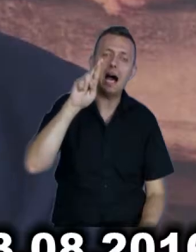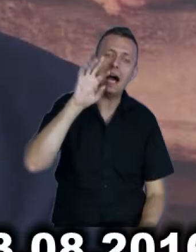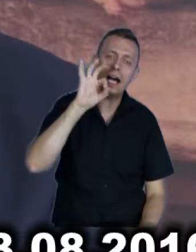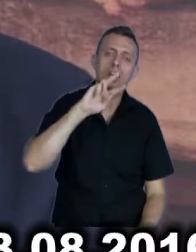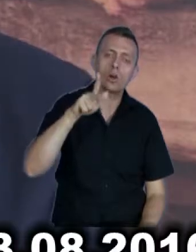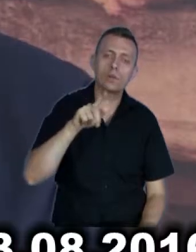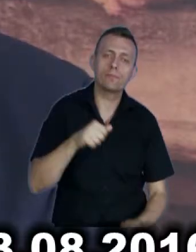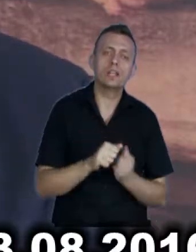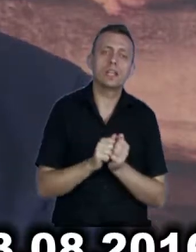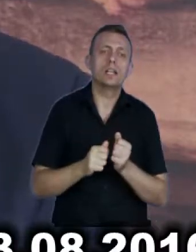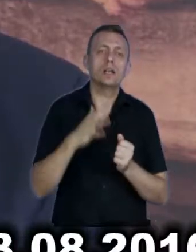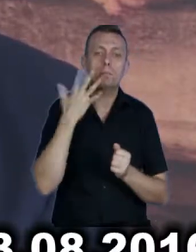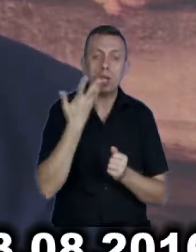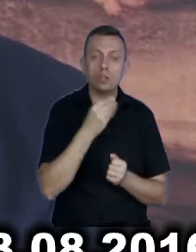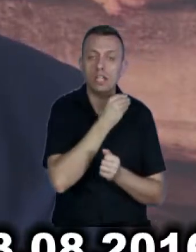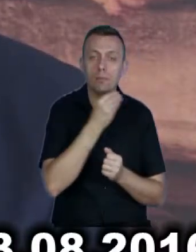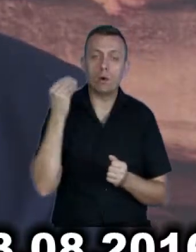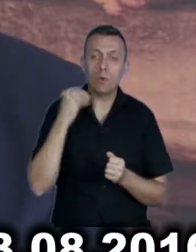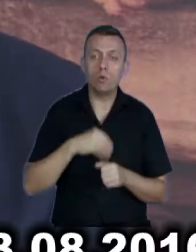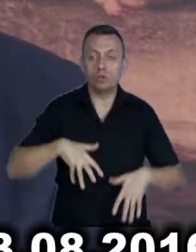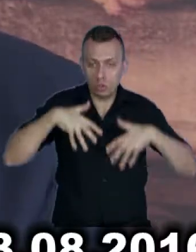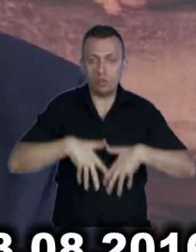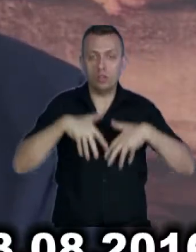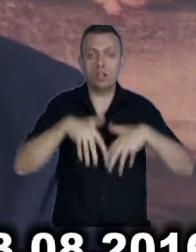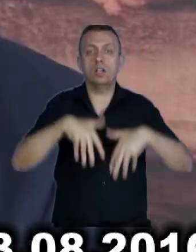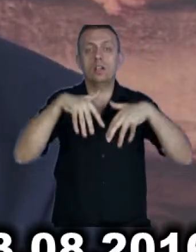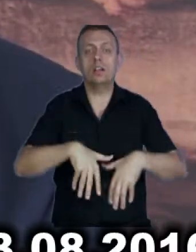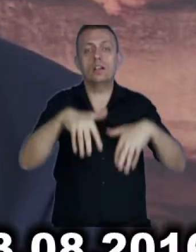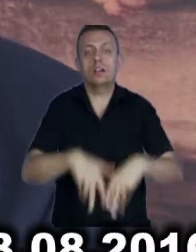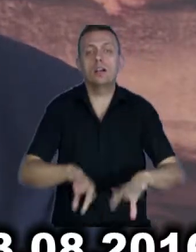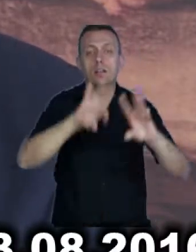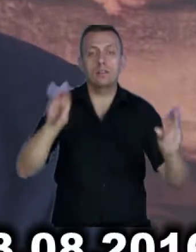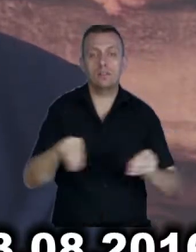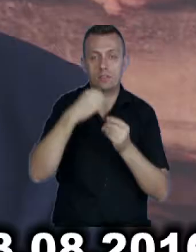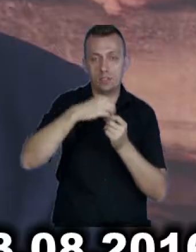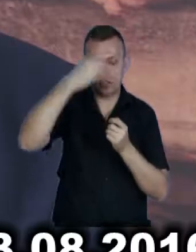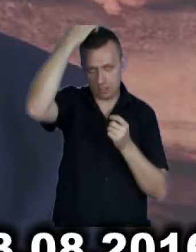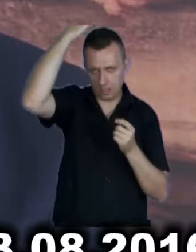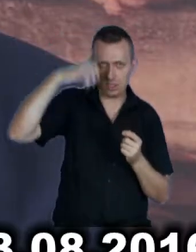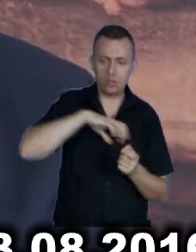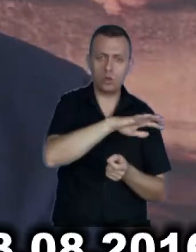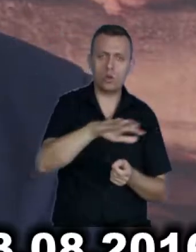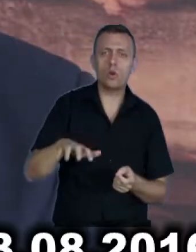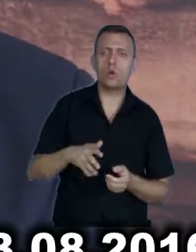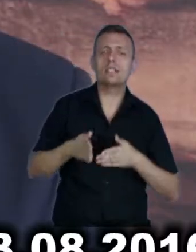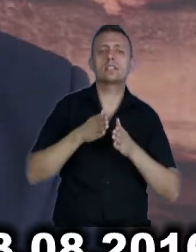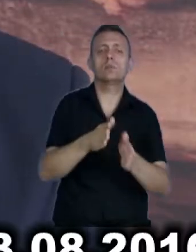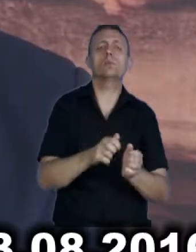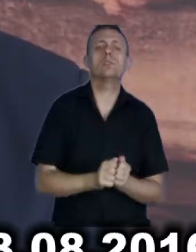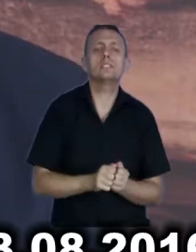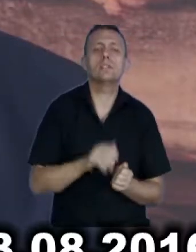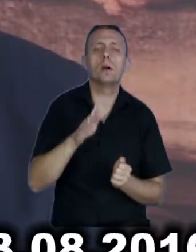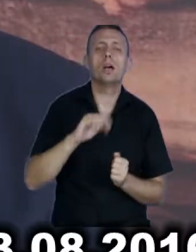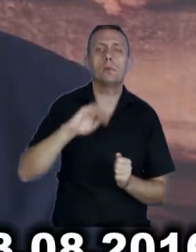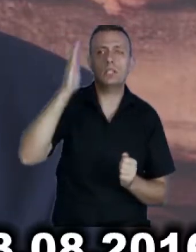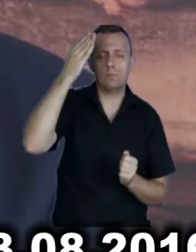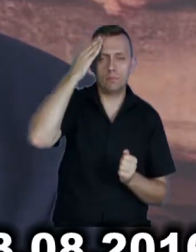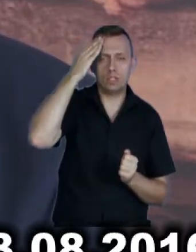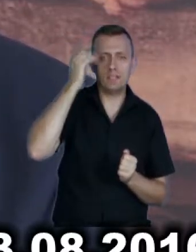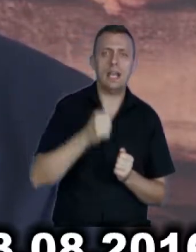tanecznych, warsztatach plastycznych, czy spróbować swoich sił w grach towarzyskich z epoki, w towarzystwie